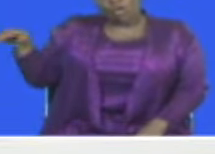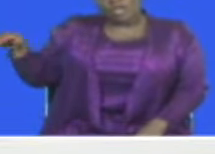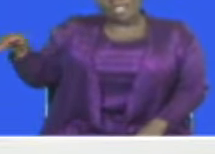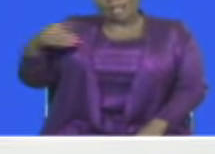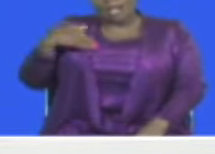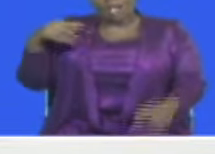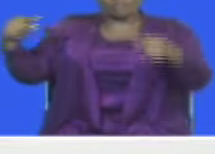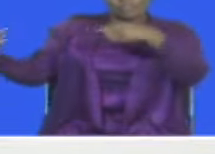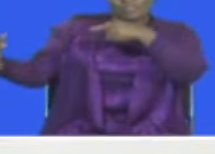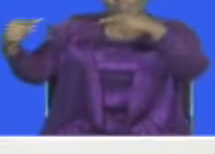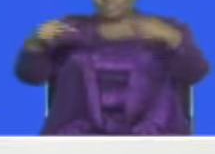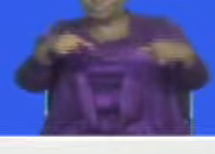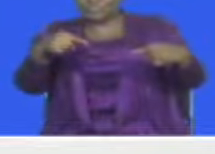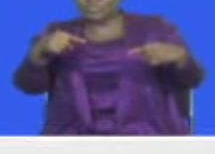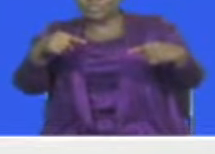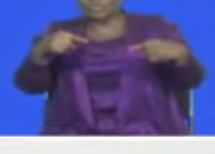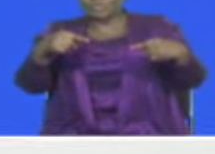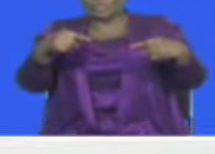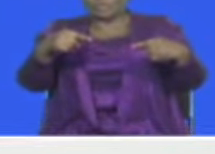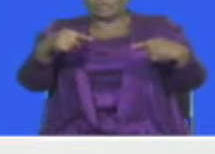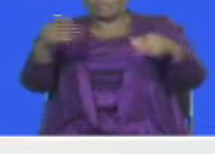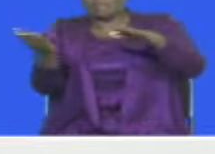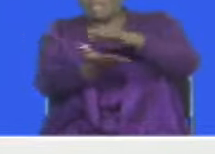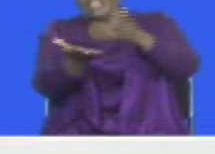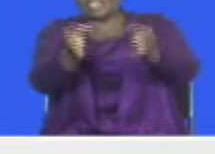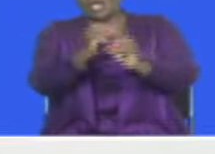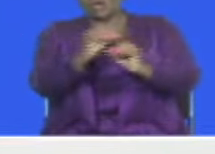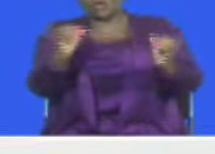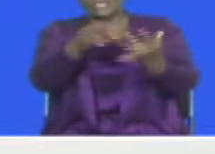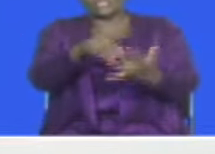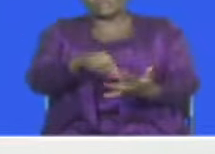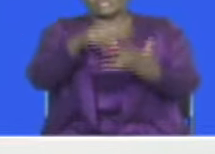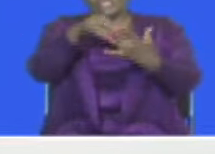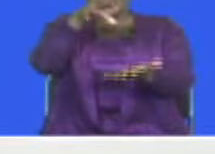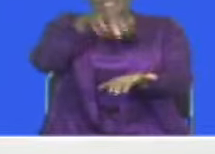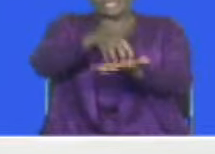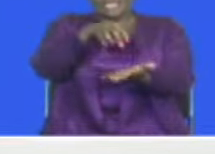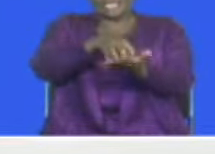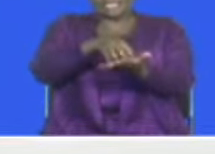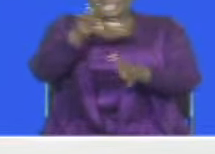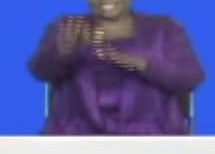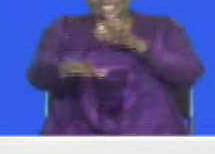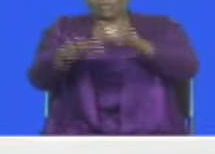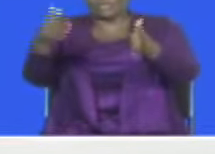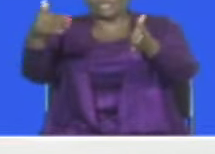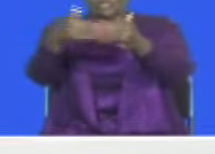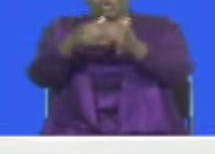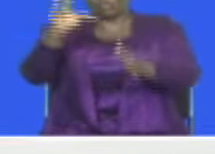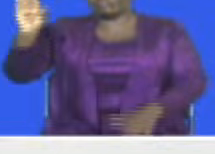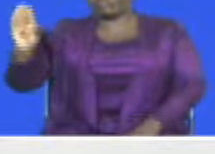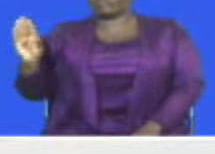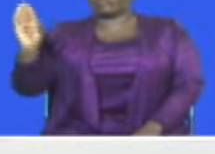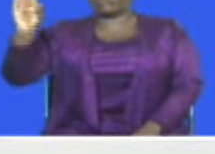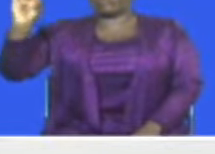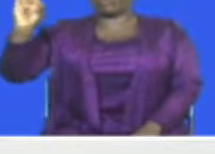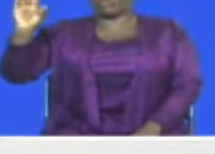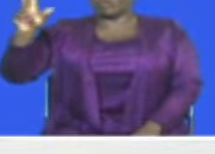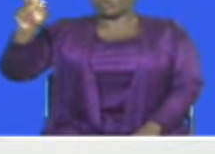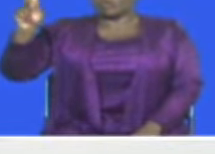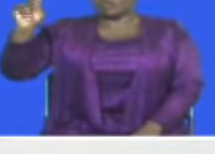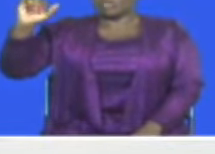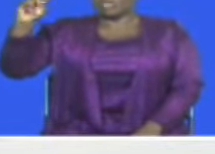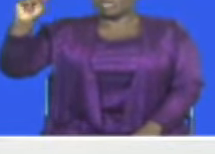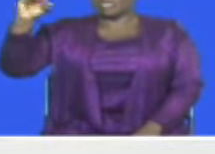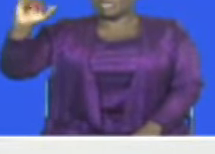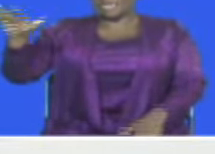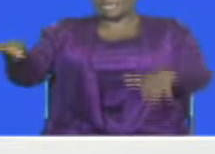kulikuwa navuta ni kuvute kuhusu kutokuwepo faili, hususan ile ya kesi ya Kerugoya ambayo ilisitisha kuapishwa kwa Profesa Kithure Kindiki